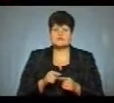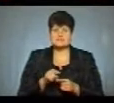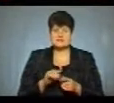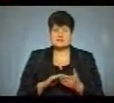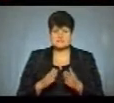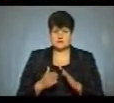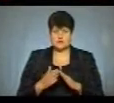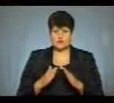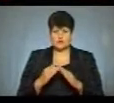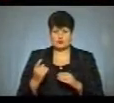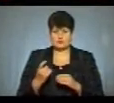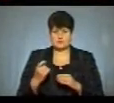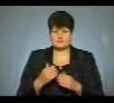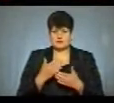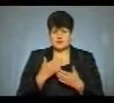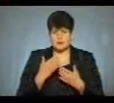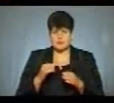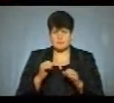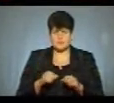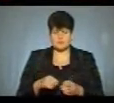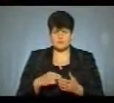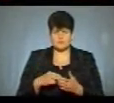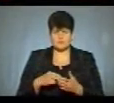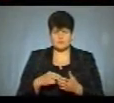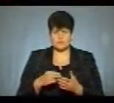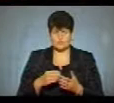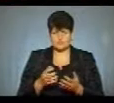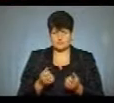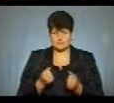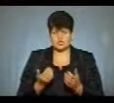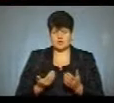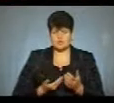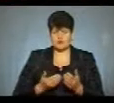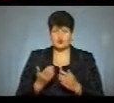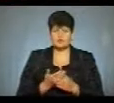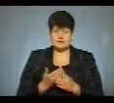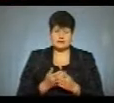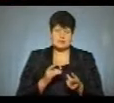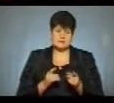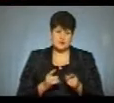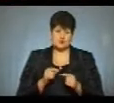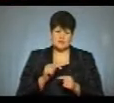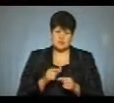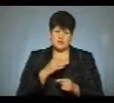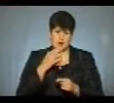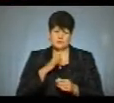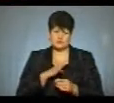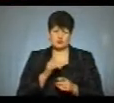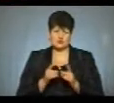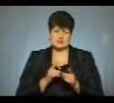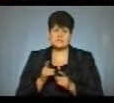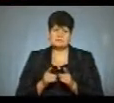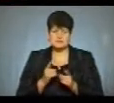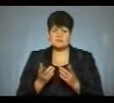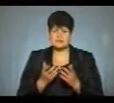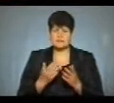ситуації домогосподарство вже не має права на отримання житлової субсидії. І насправді отаких багато було змін, які,